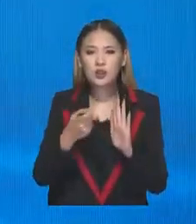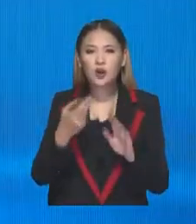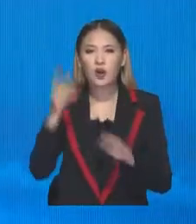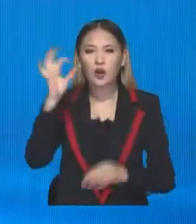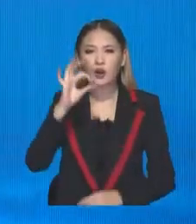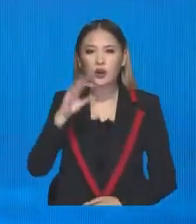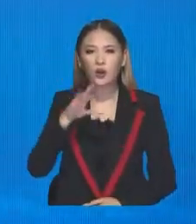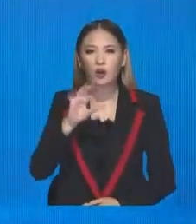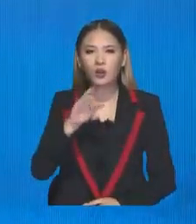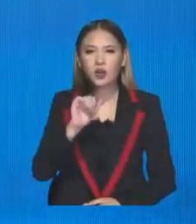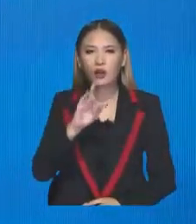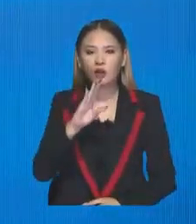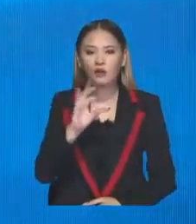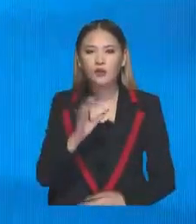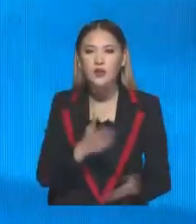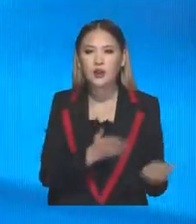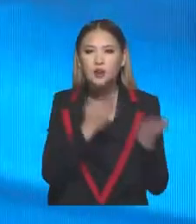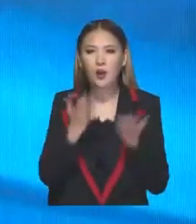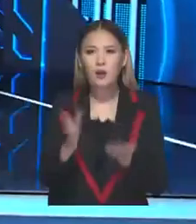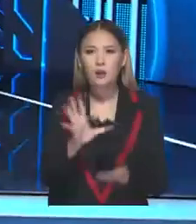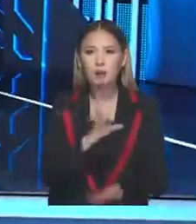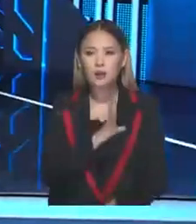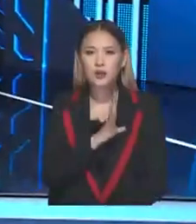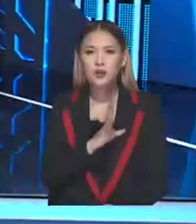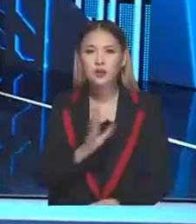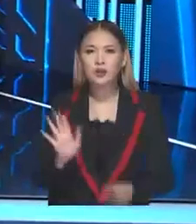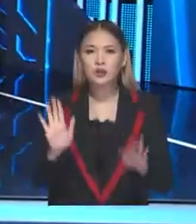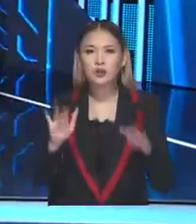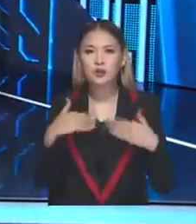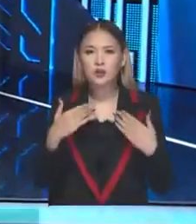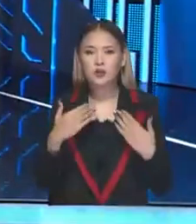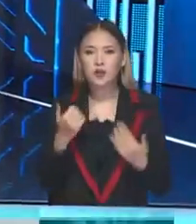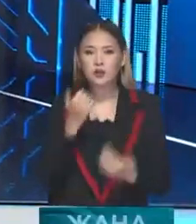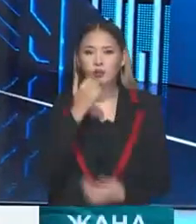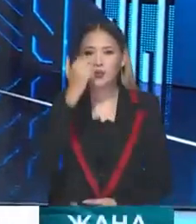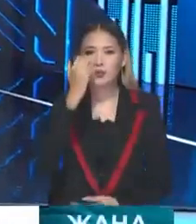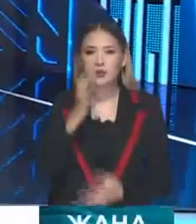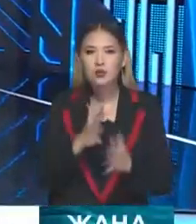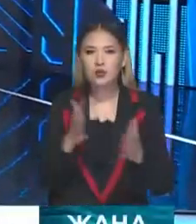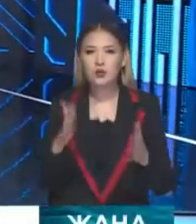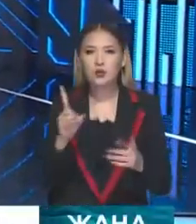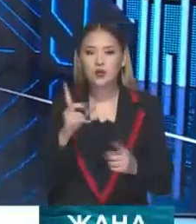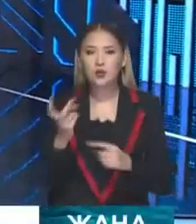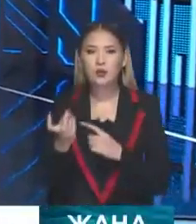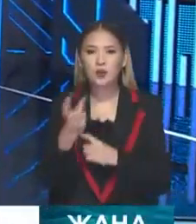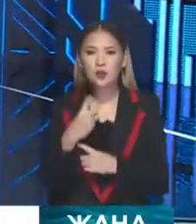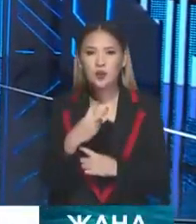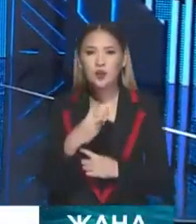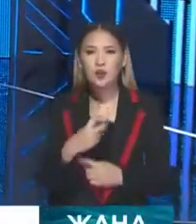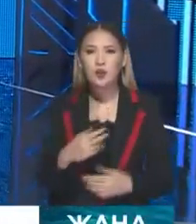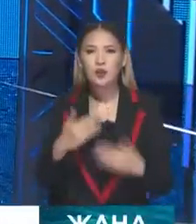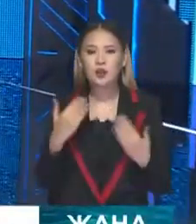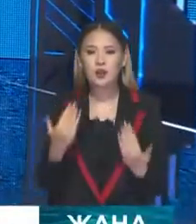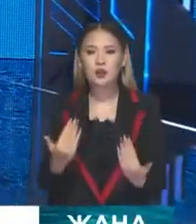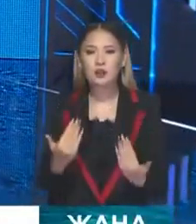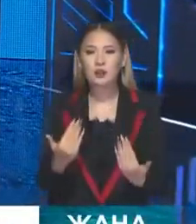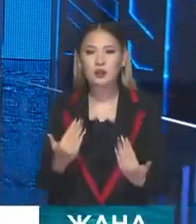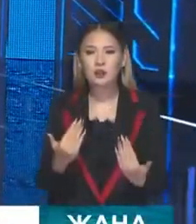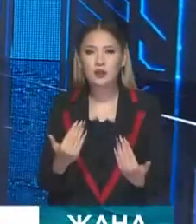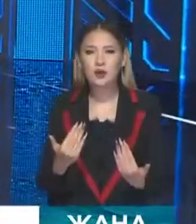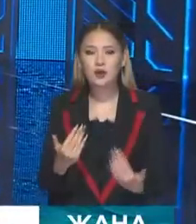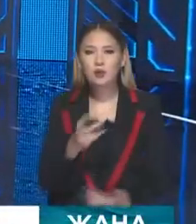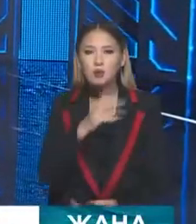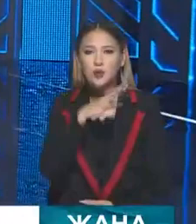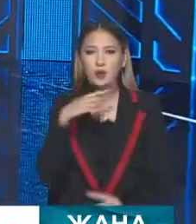сарапшысы Ермек Тоқтаров мырзаны шақырдық. Ермек мырза, уақыт бөліп студиямызға келгеніңізге көп рахмет. Енді көп